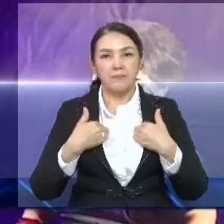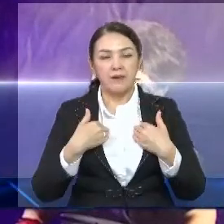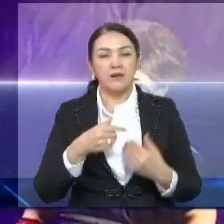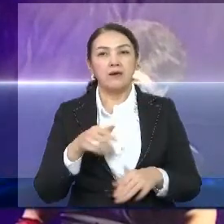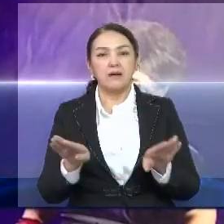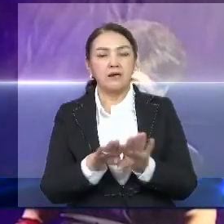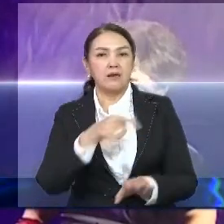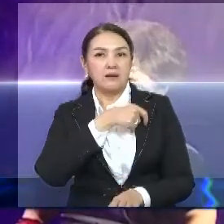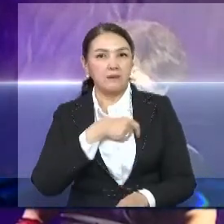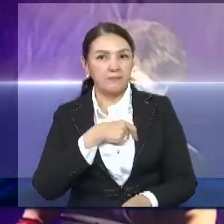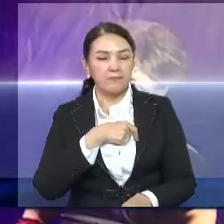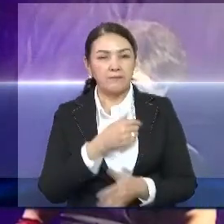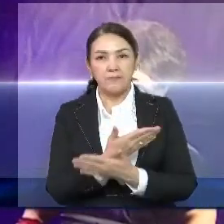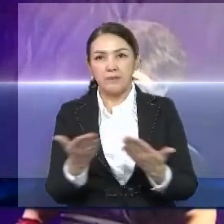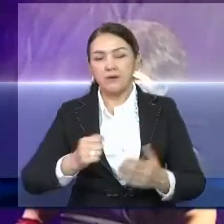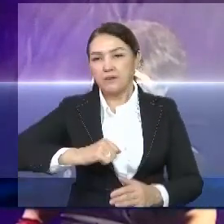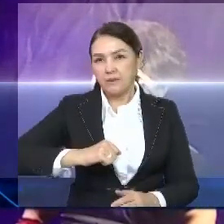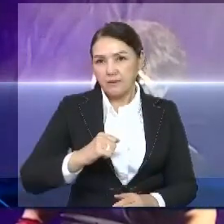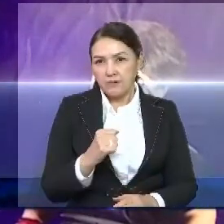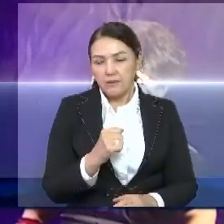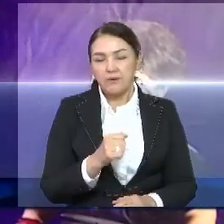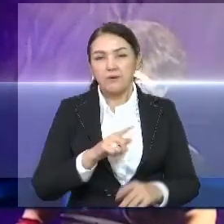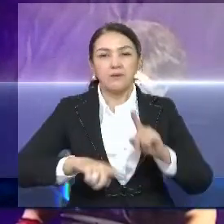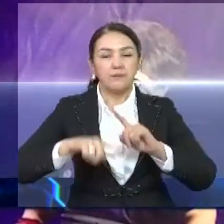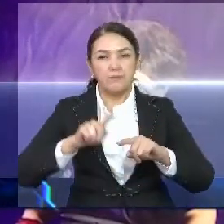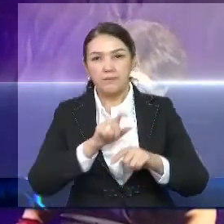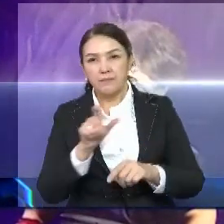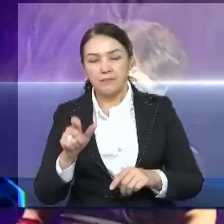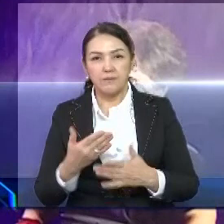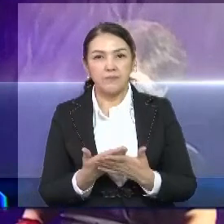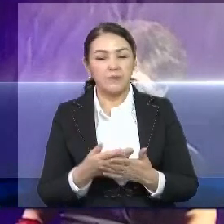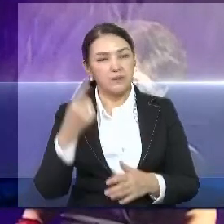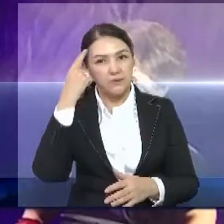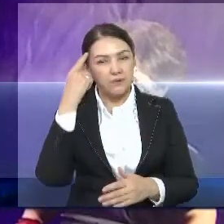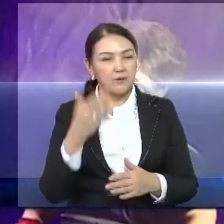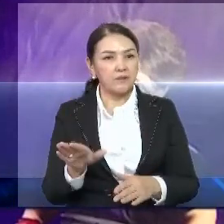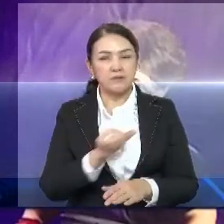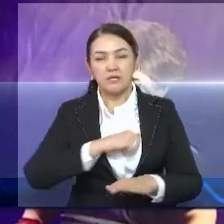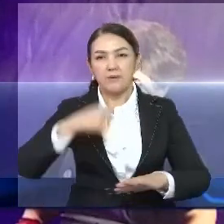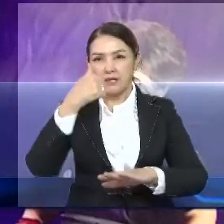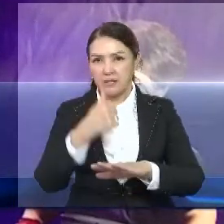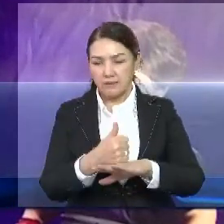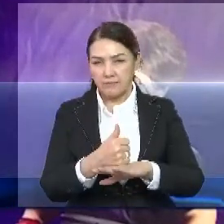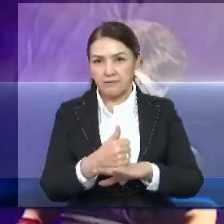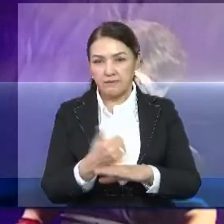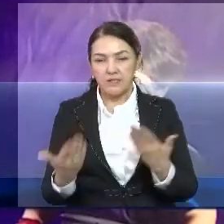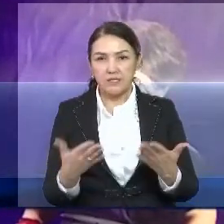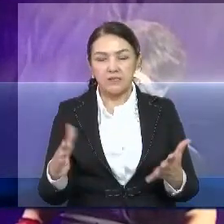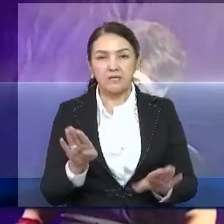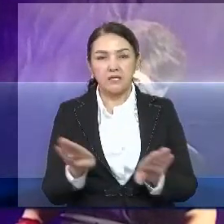тренера, ее друзей, родственников. Это, я считаю, вот это самое главное. Если